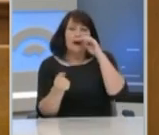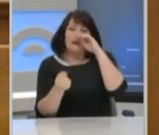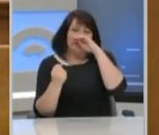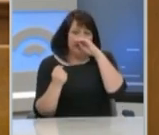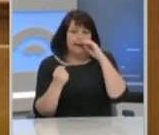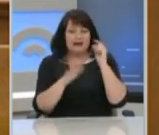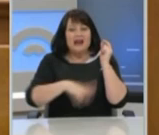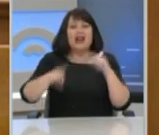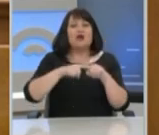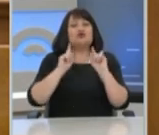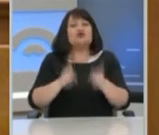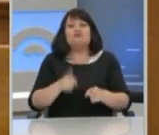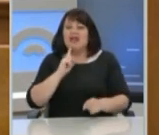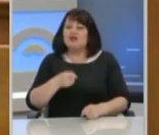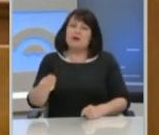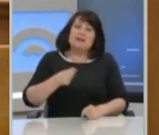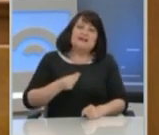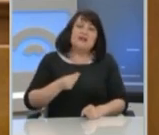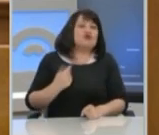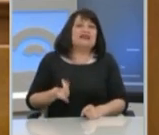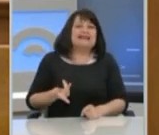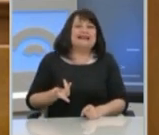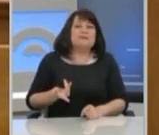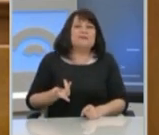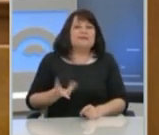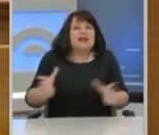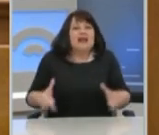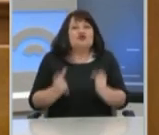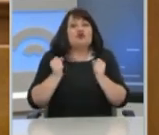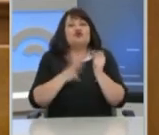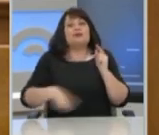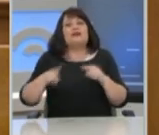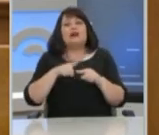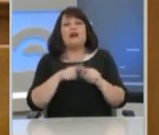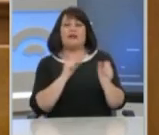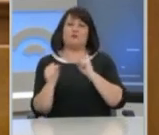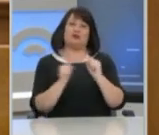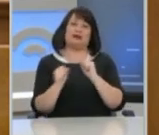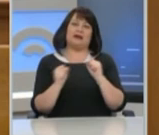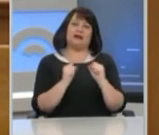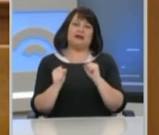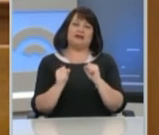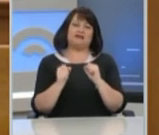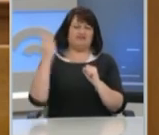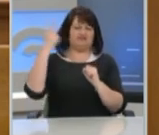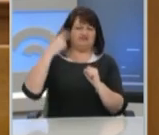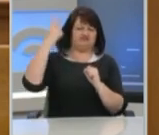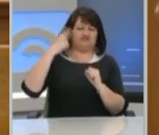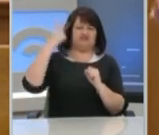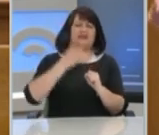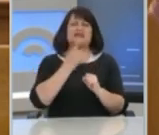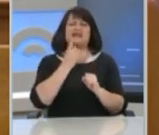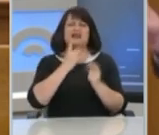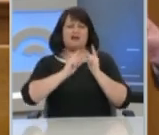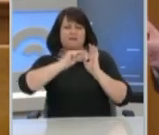πήραμε από τον ελληνικό λαό, ήταν να βγάλουμε τη χώρα από την κρίση και από τη σκληρή Επιτροπή των Μνημονίων όπου